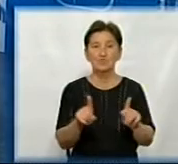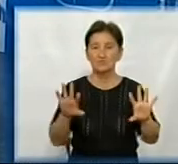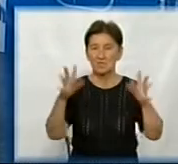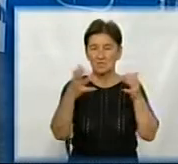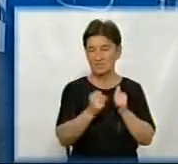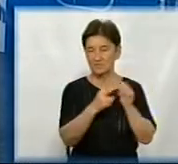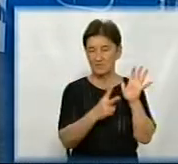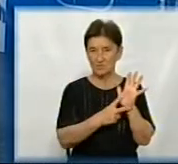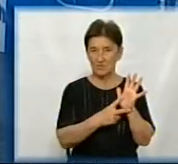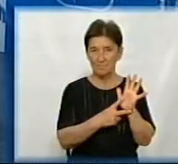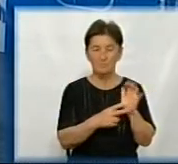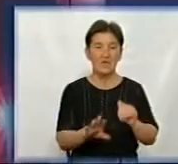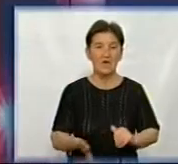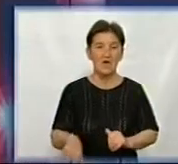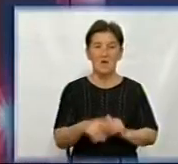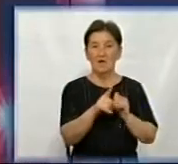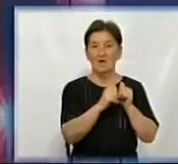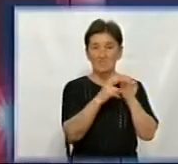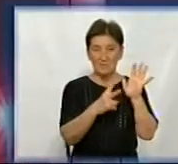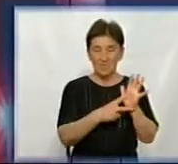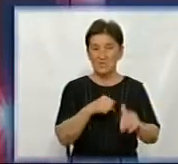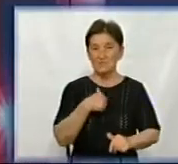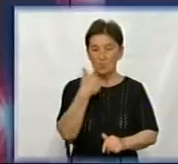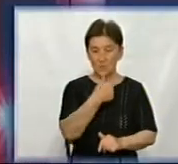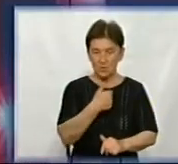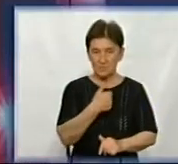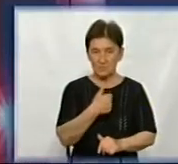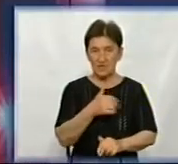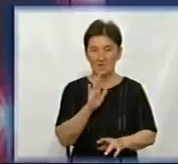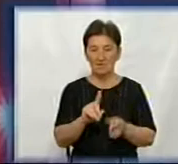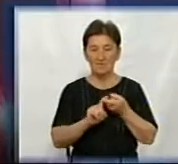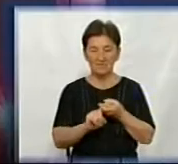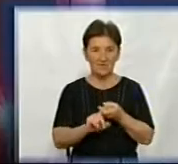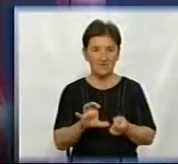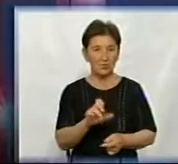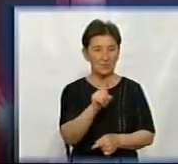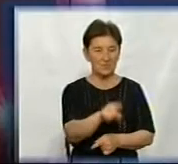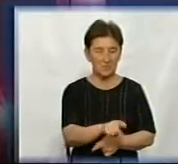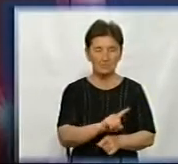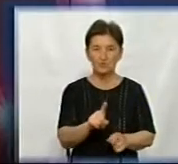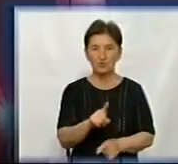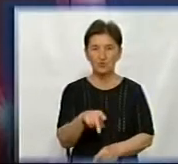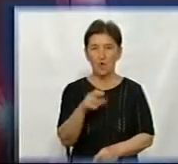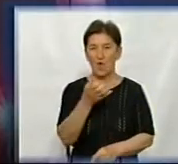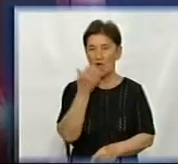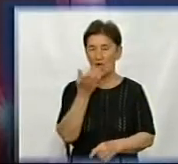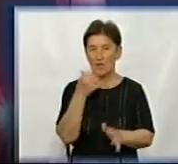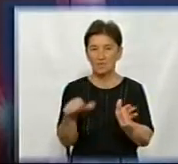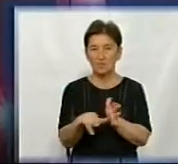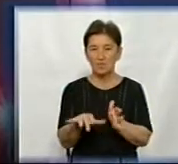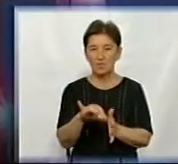році? Ну, в 17-му році, як ви правильно сказали, ми у зв'язку з тим, що ДП «Кіровоград теплоту» в ЦНТ